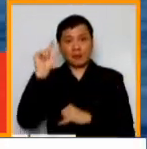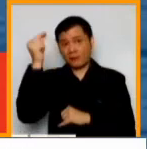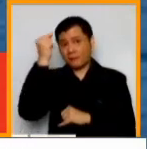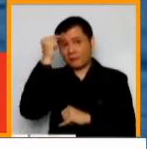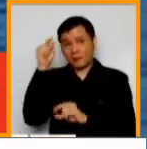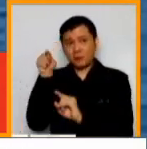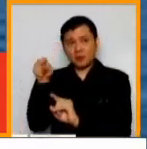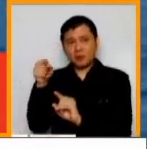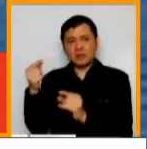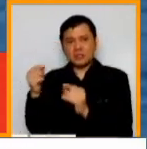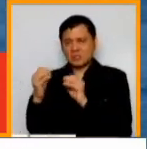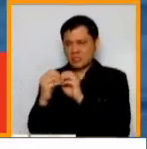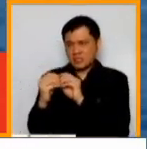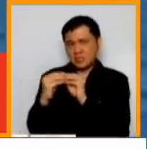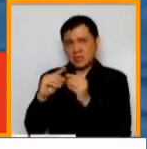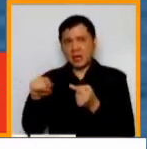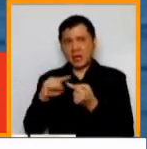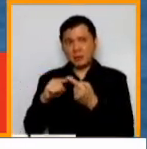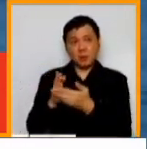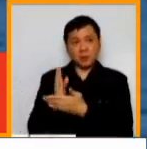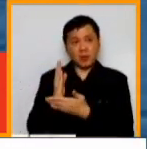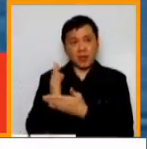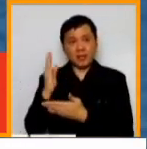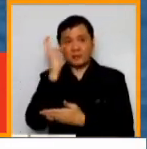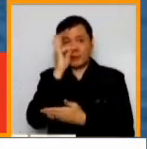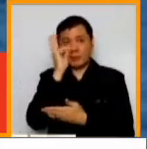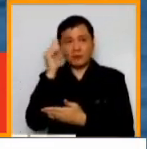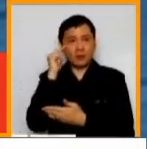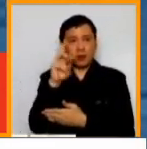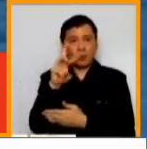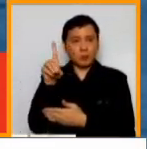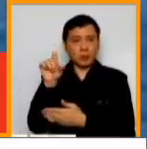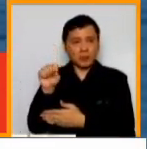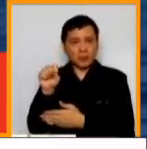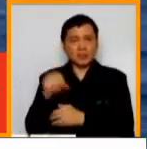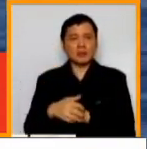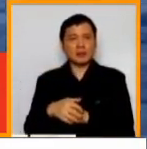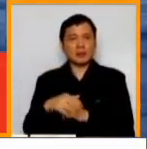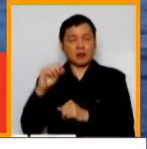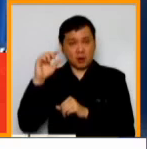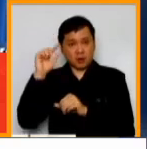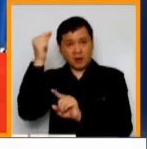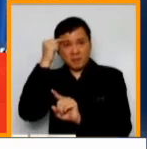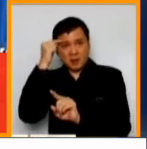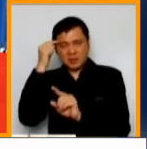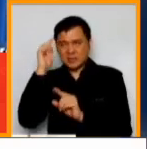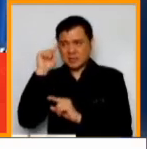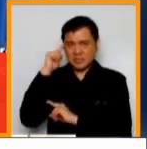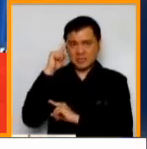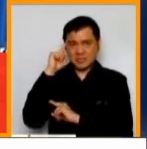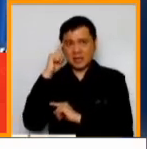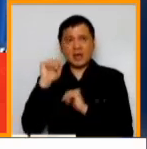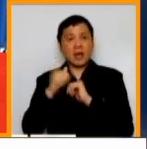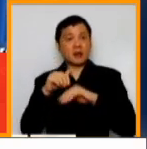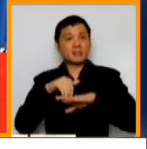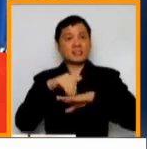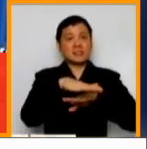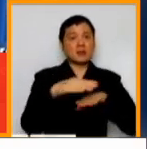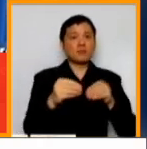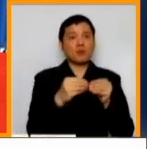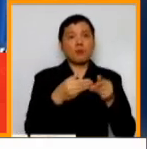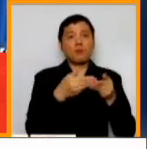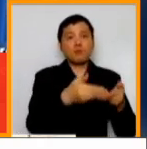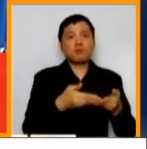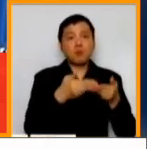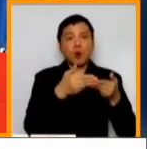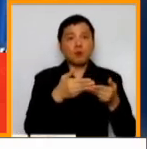Pilipinas sa West Philippine Sea. Pinaigting na rin daw ng gobyerno ang pagpapatrolya sa ating karagatan. At iginiit din ni Pangulong Duterte sa UN